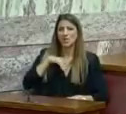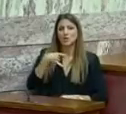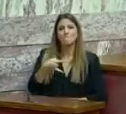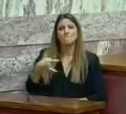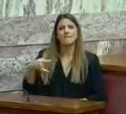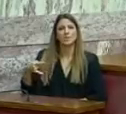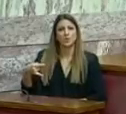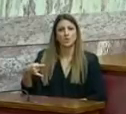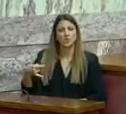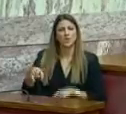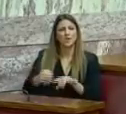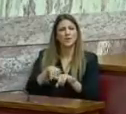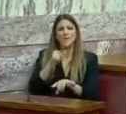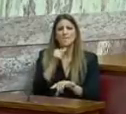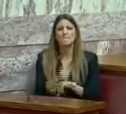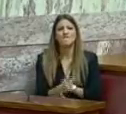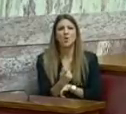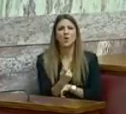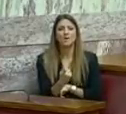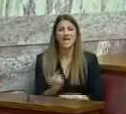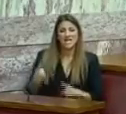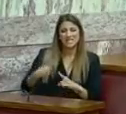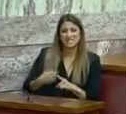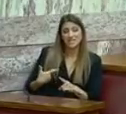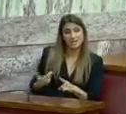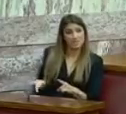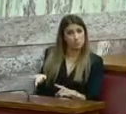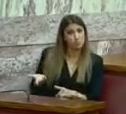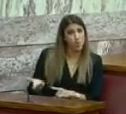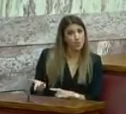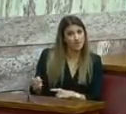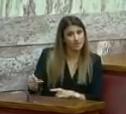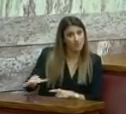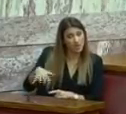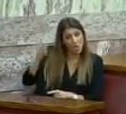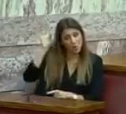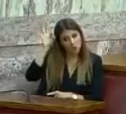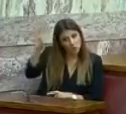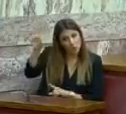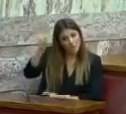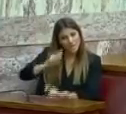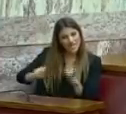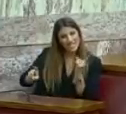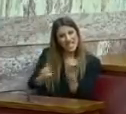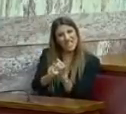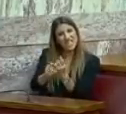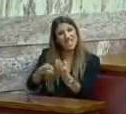ξέπλυμα, αλλά και γιατί η πρόταση που καταθέσαμε στη Βουλή για τη σύσταση Επιτροπής ρητά,